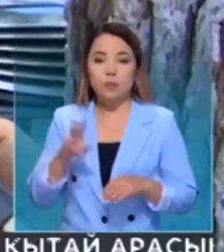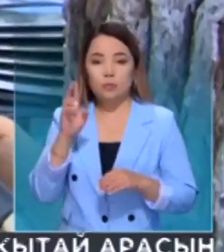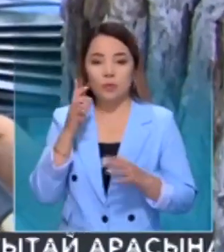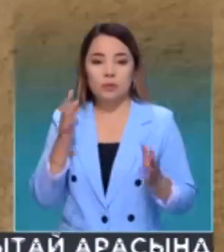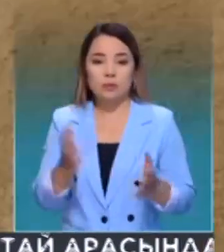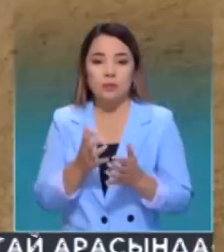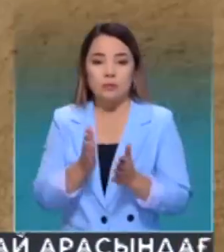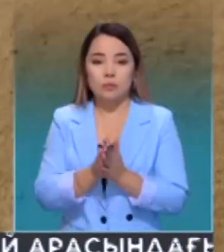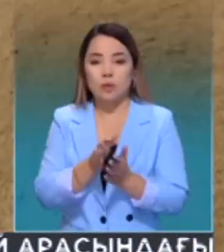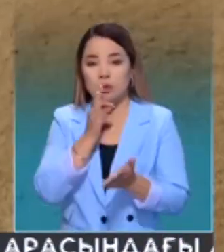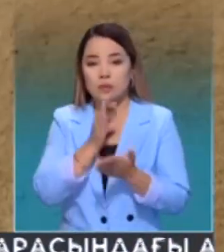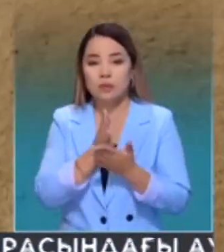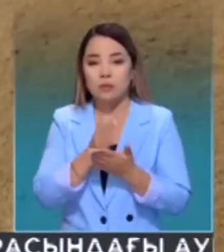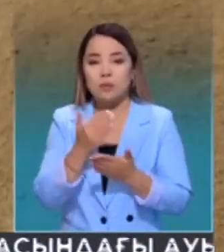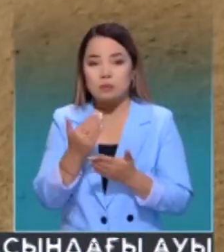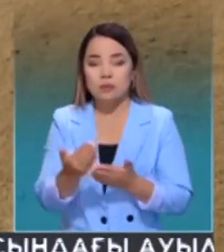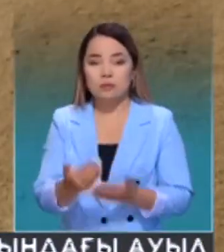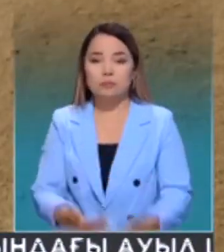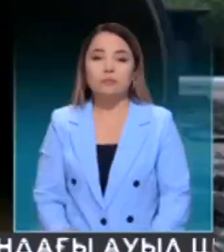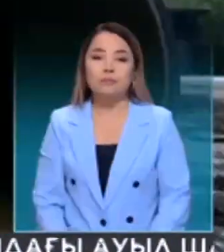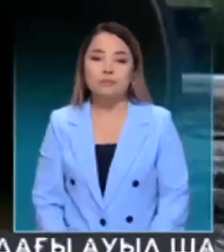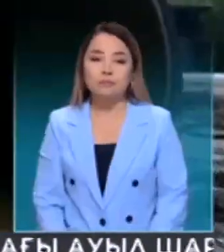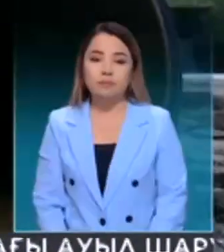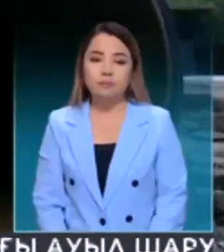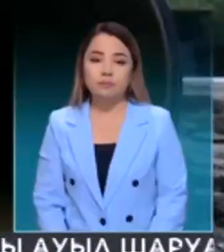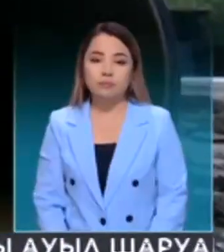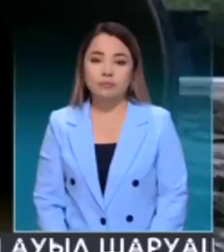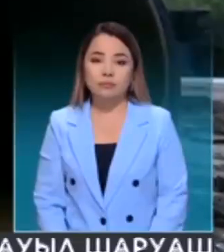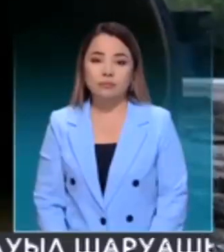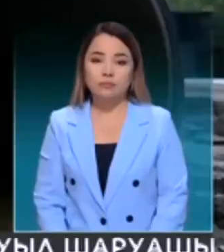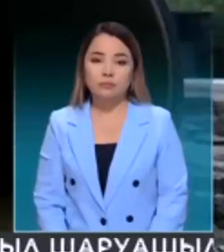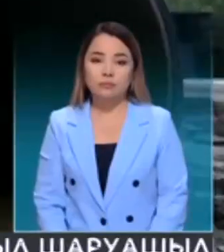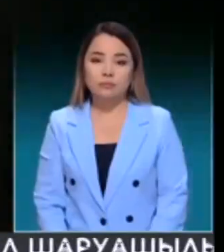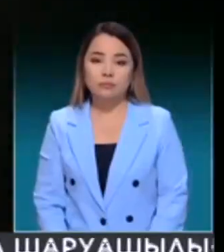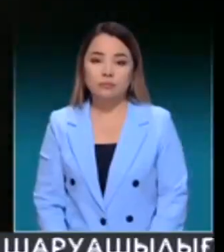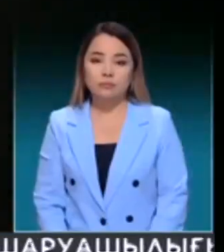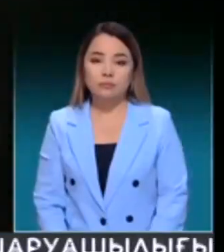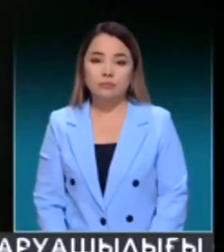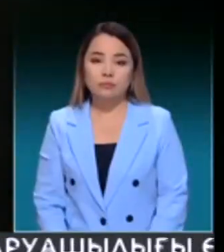ниеттеміз. Елдос Есенбул, Сұңқарбек Қайсин, Қазақстан ұлттық телеарнасы, Екібастұздан.